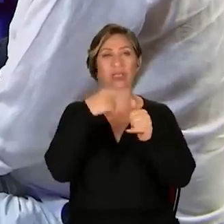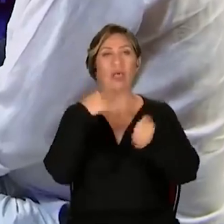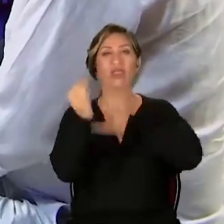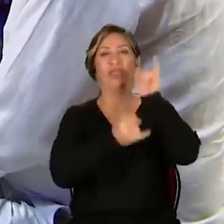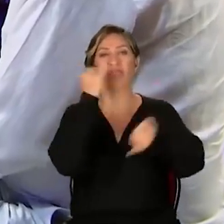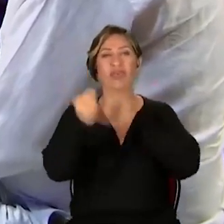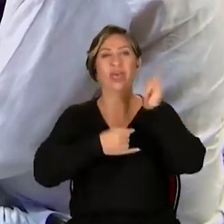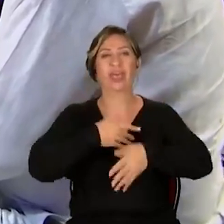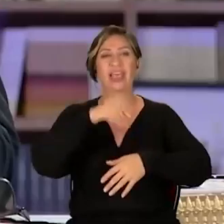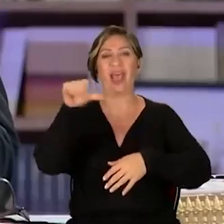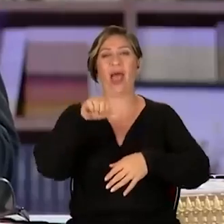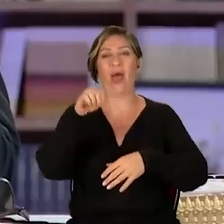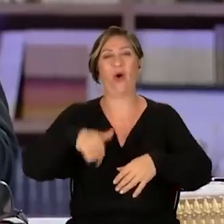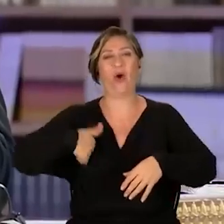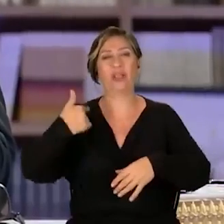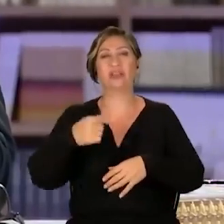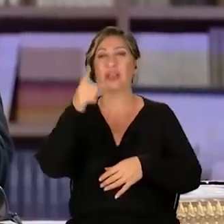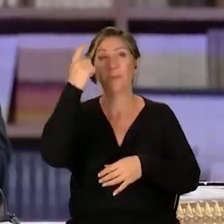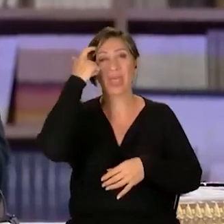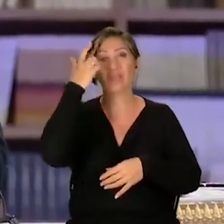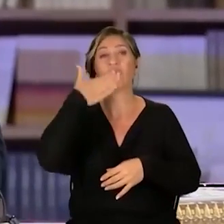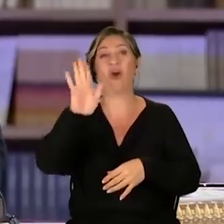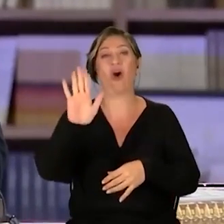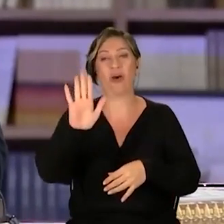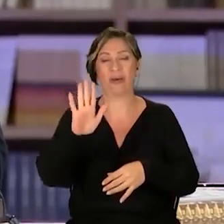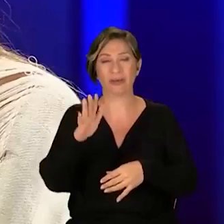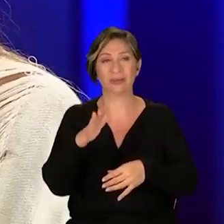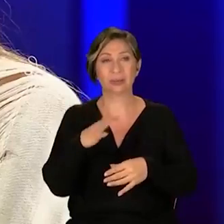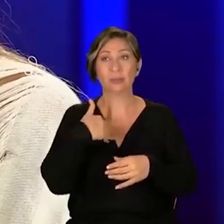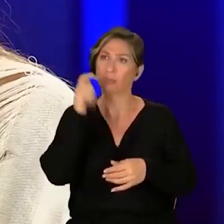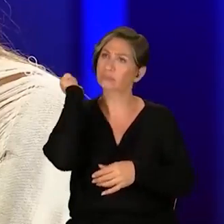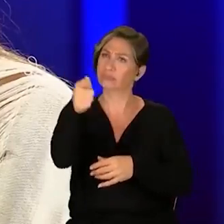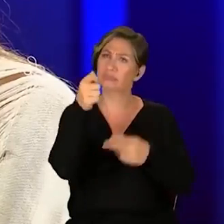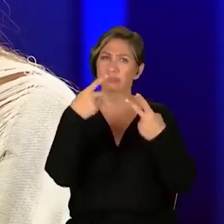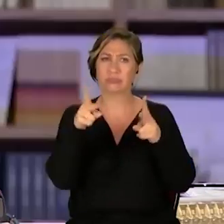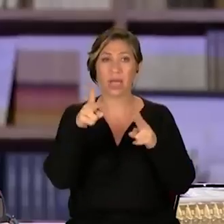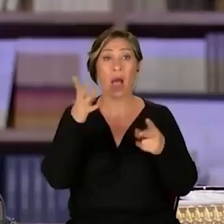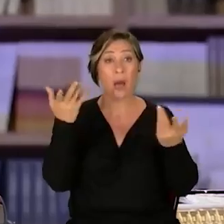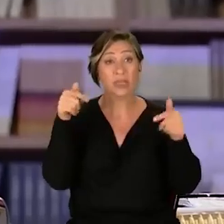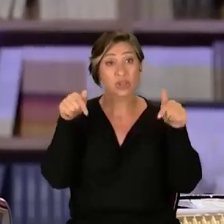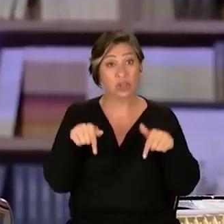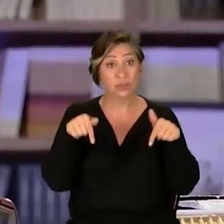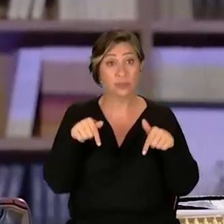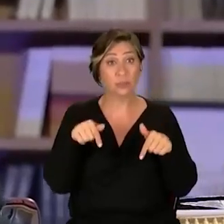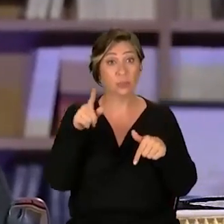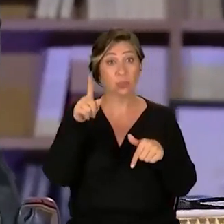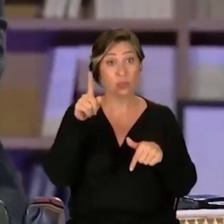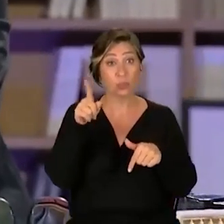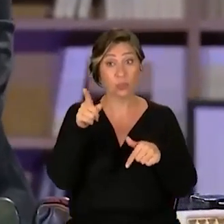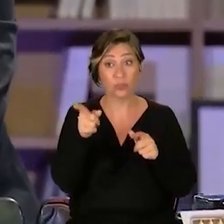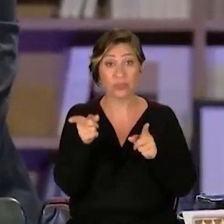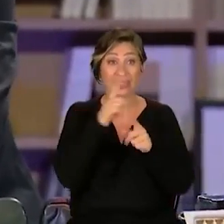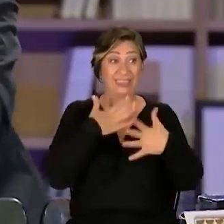dalga geçiyordum. Ya oranınız 26, sende de beyin yok. Bunu bu adamlara söyleyebiliyordum. Ama şimdi bu insanlar, diğer